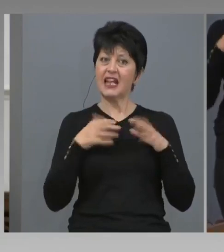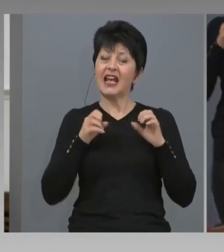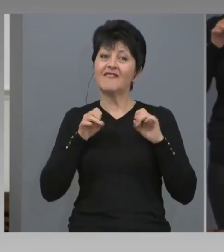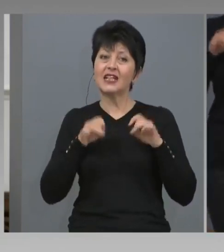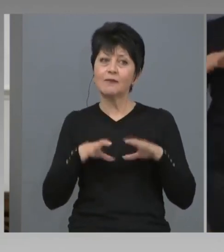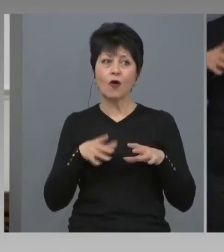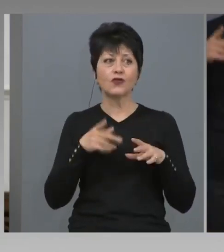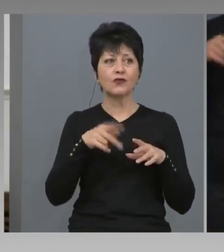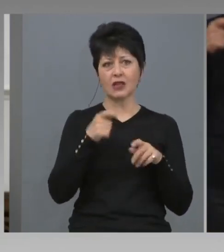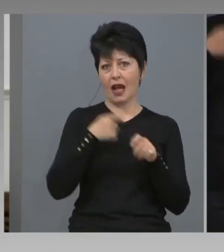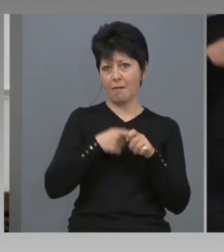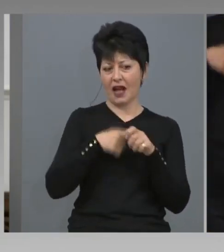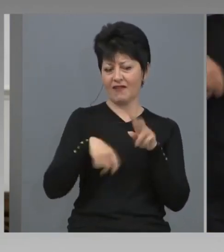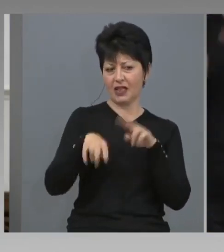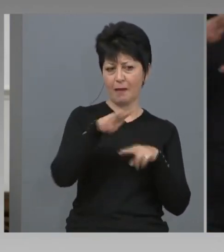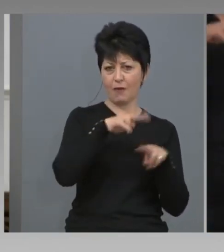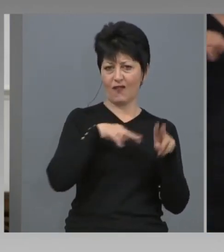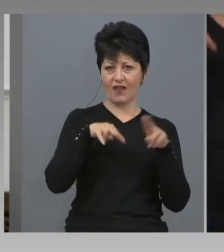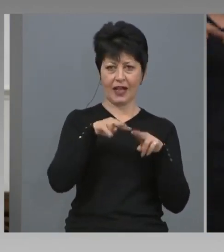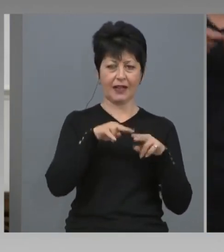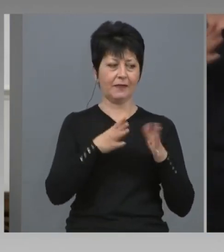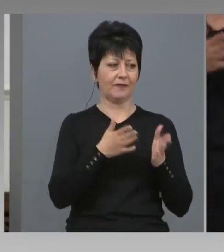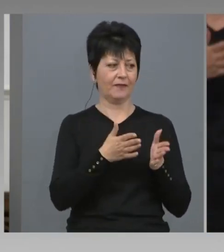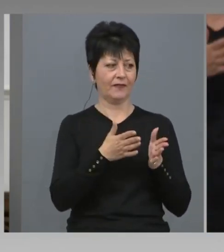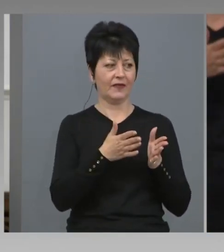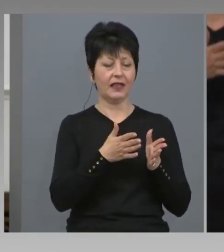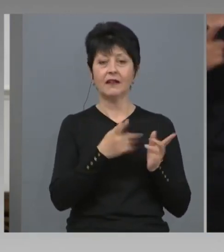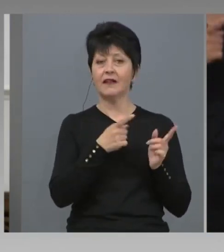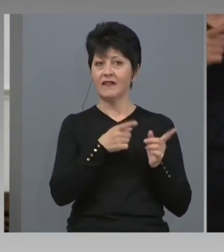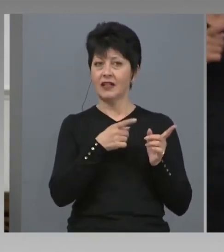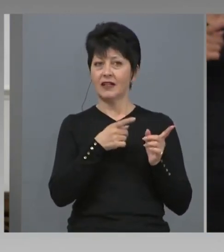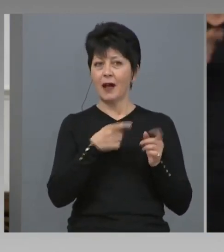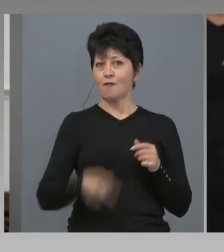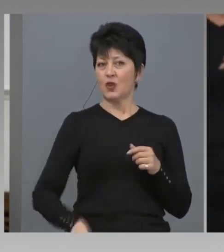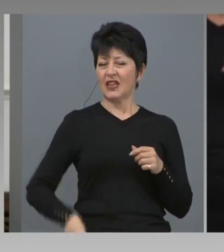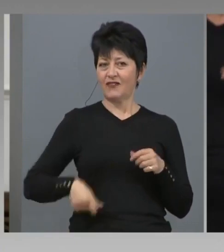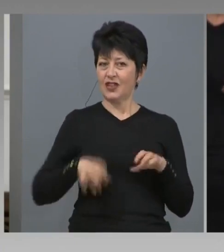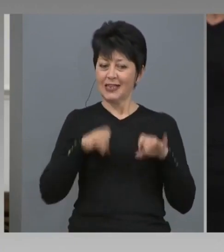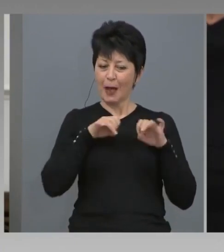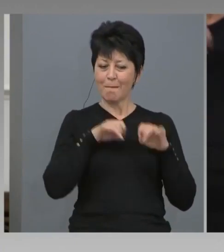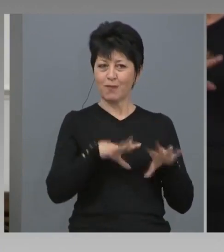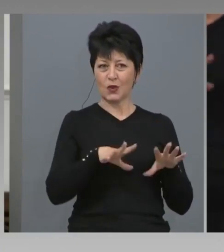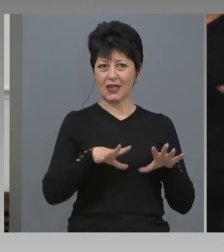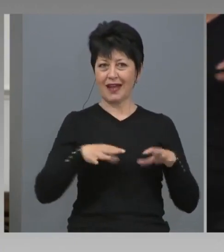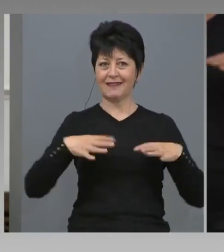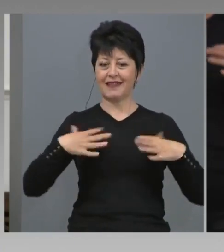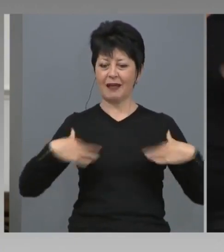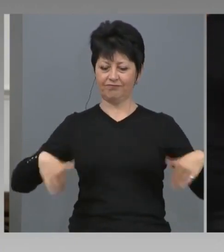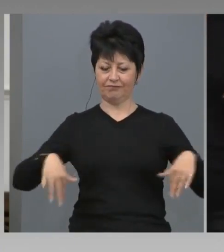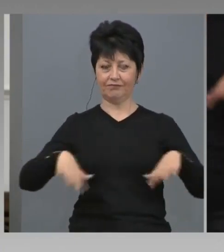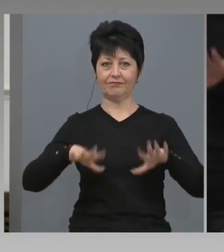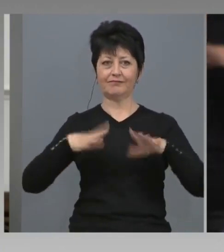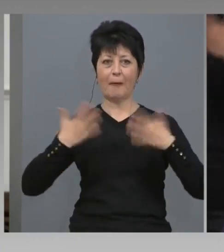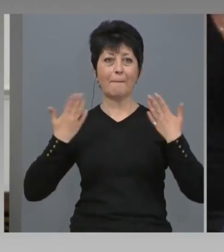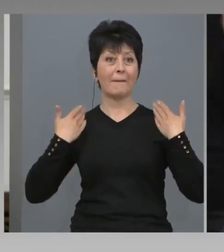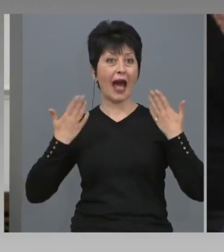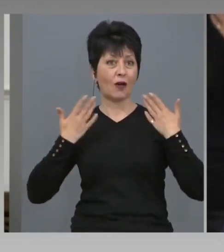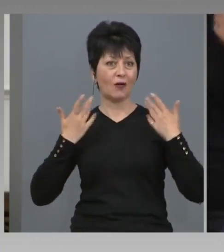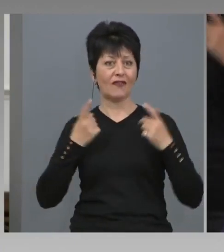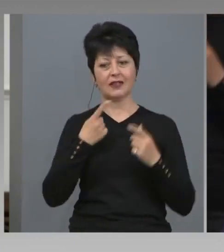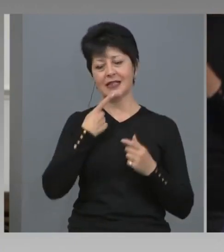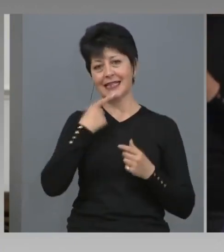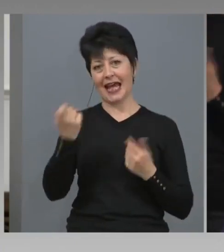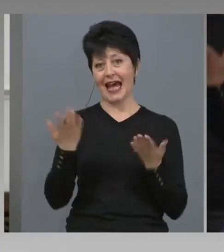желание? И генералното вчистки към вас един въпрос. Пуснахте парковете и за спортуващи, и за разхождащи се. Кога